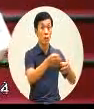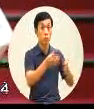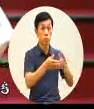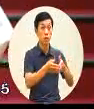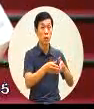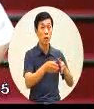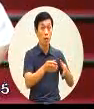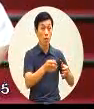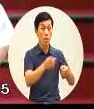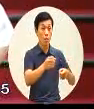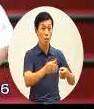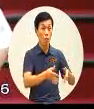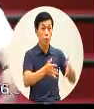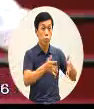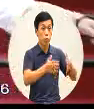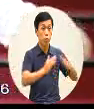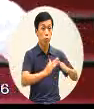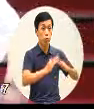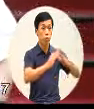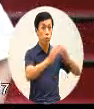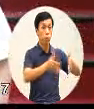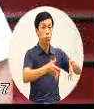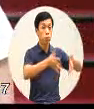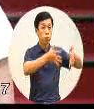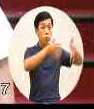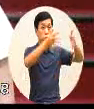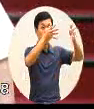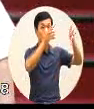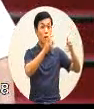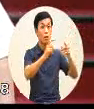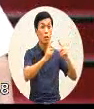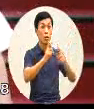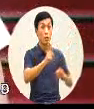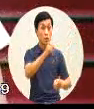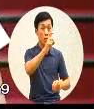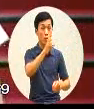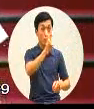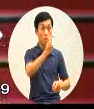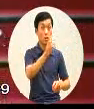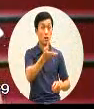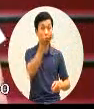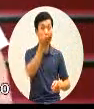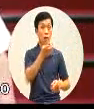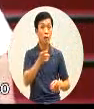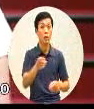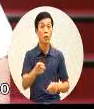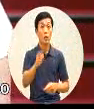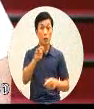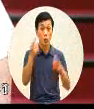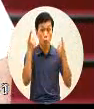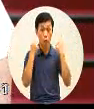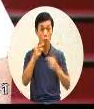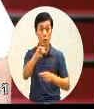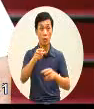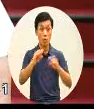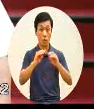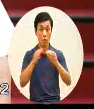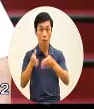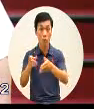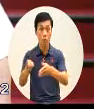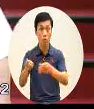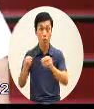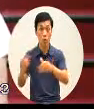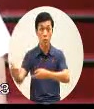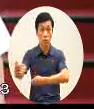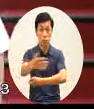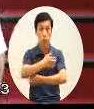够盖到25楼。你说公共设施没有容积？你搞错了，本来你要给人家征收啦，